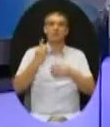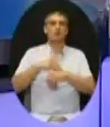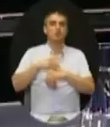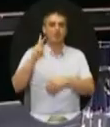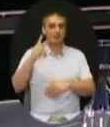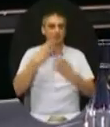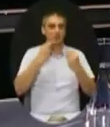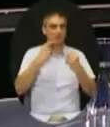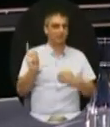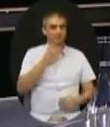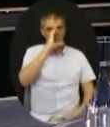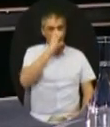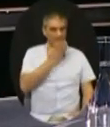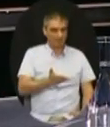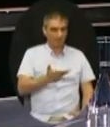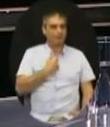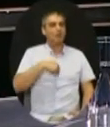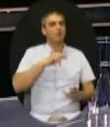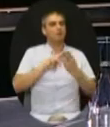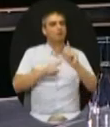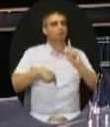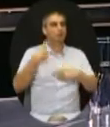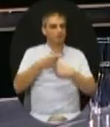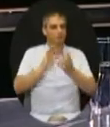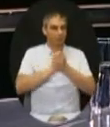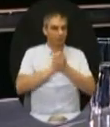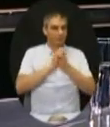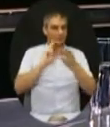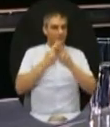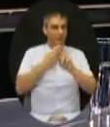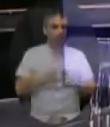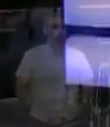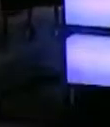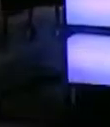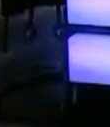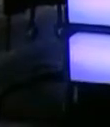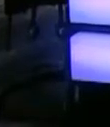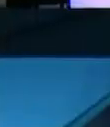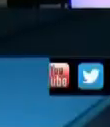קדר, תודה רבה לכם שצפיתם בנו. אנחנו נתראה כאן בשבוע הבא, שלום ולהתראות.